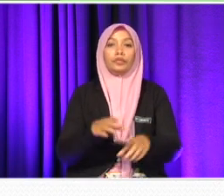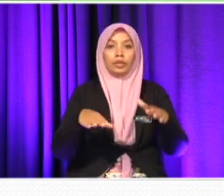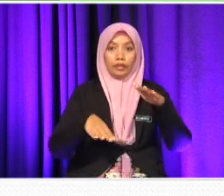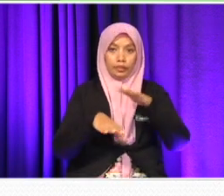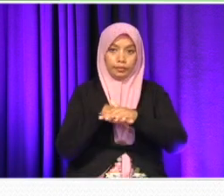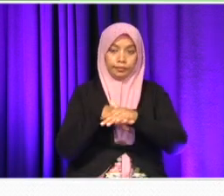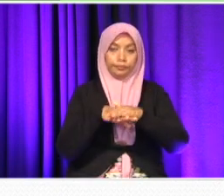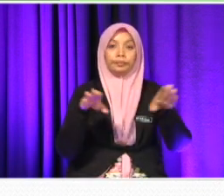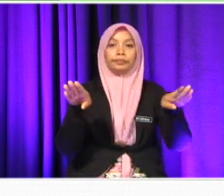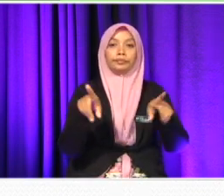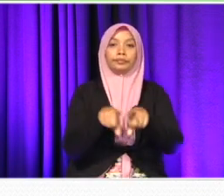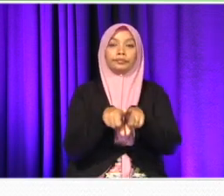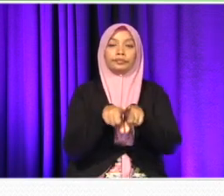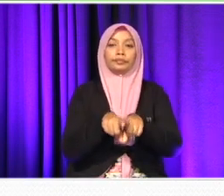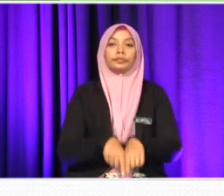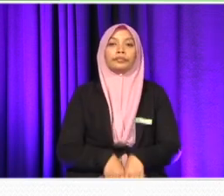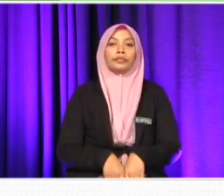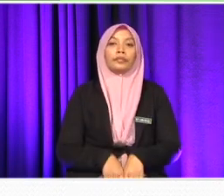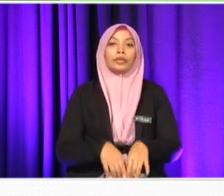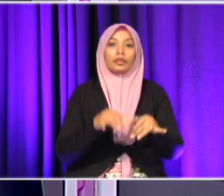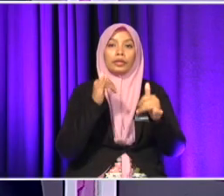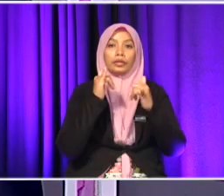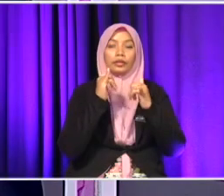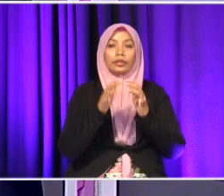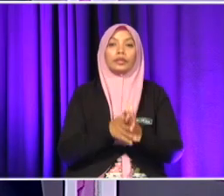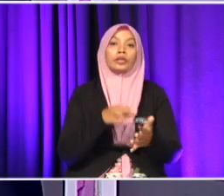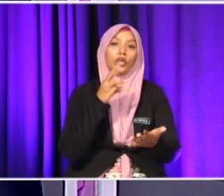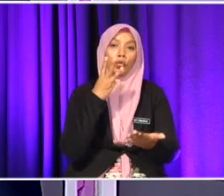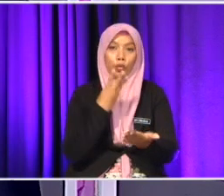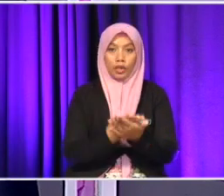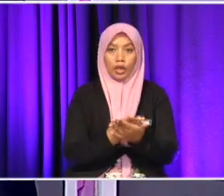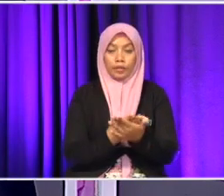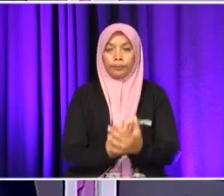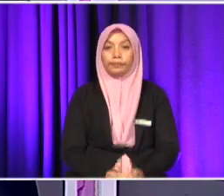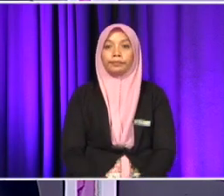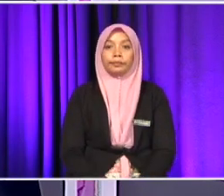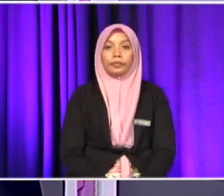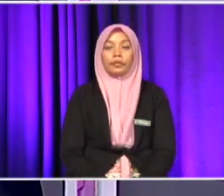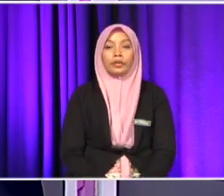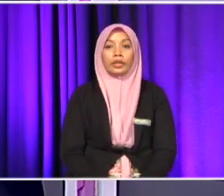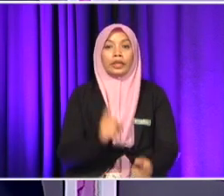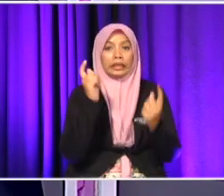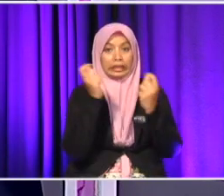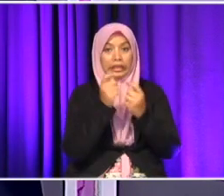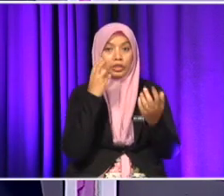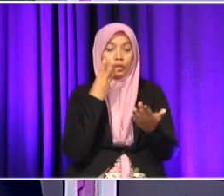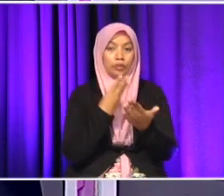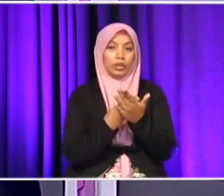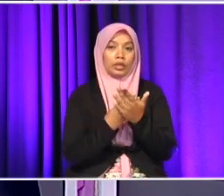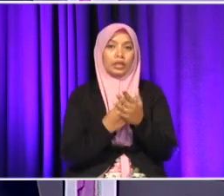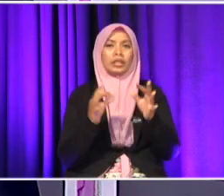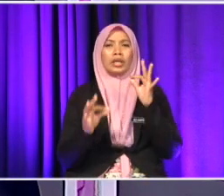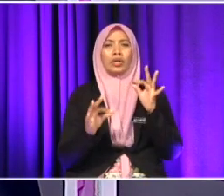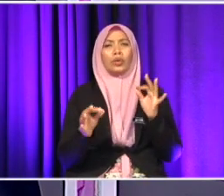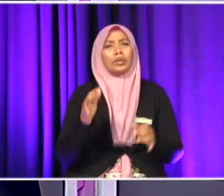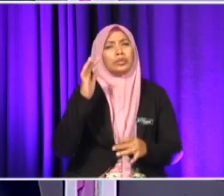contoh kedudukan keuangan oke itu tentang keuangan Memang kalau orang yang